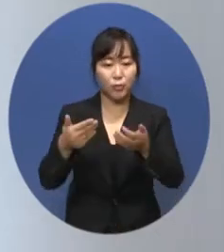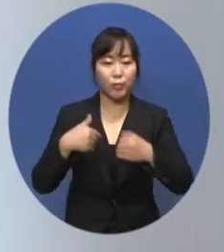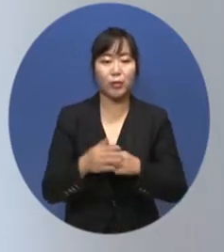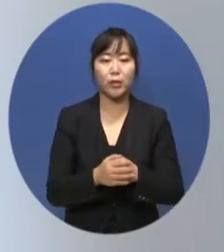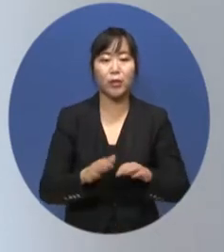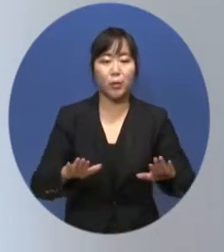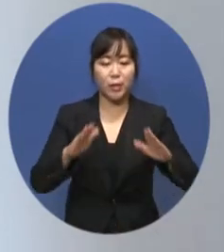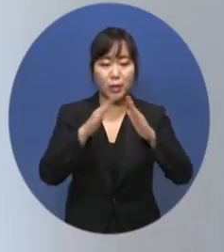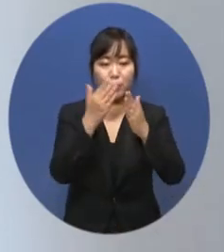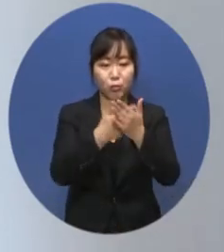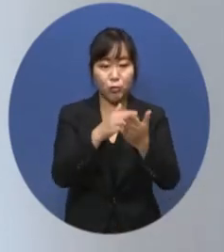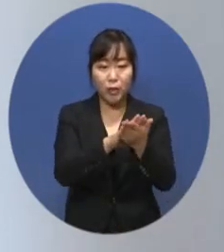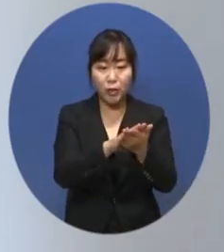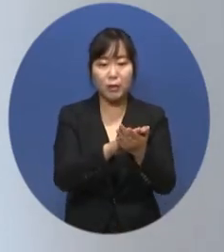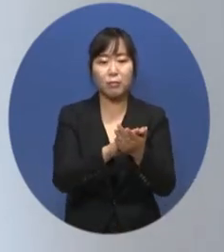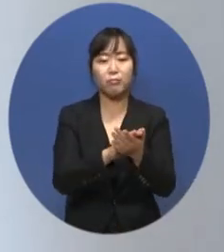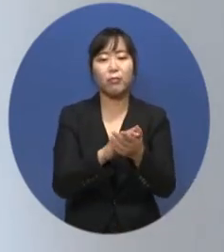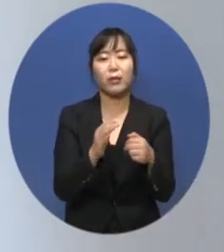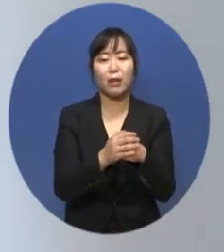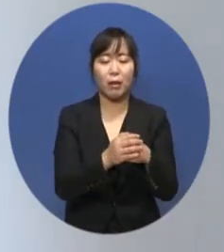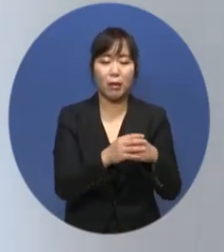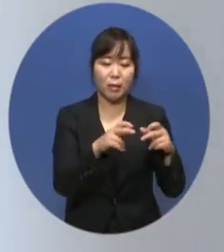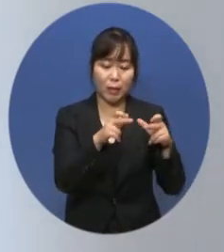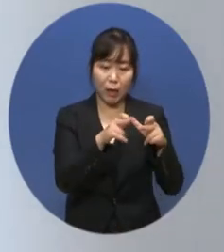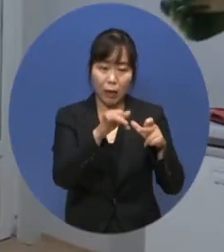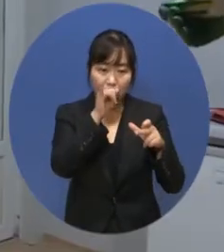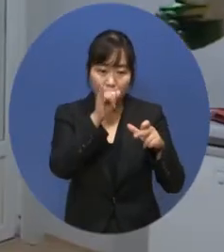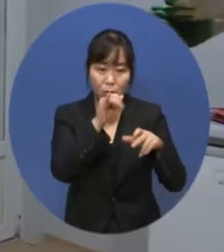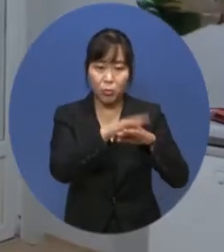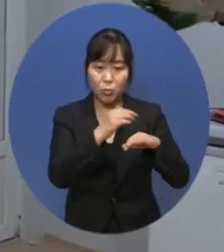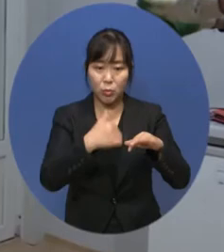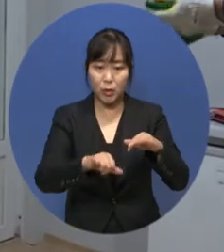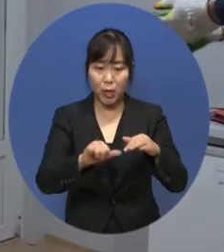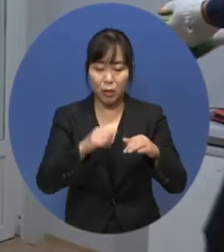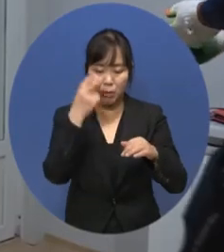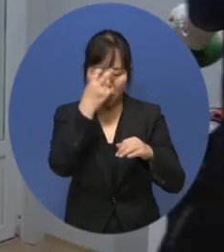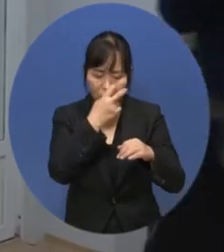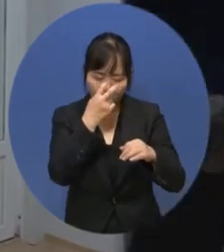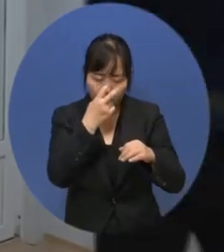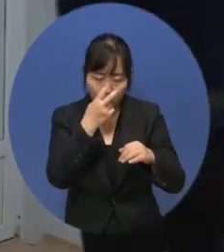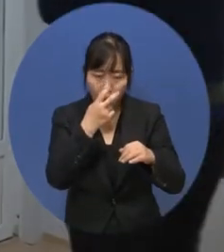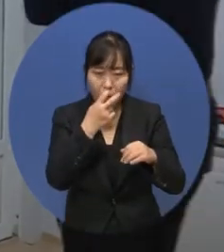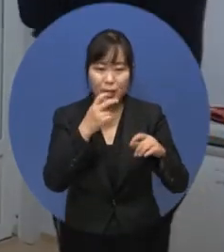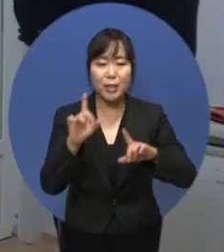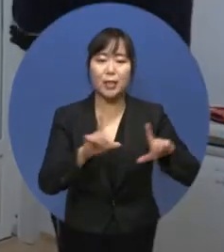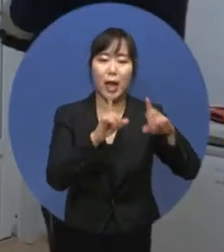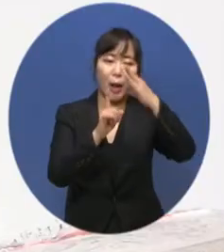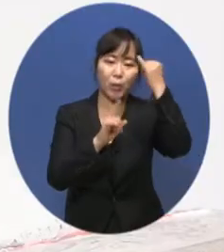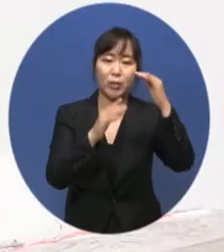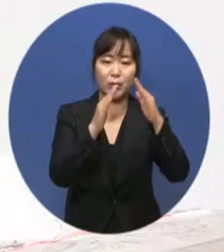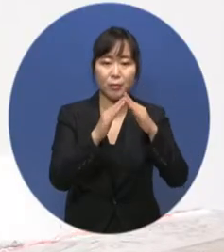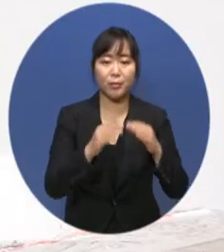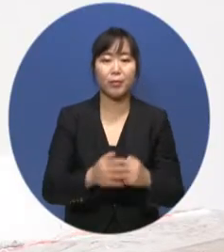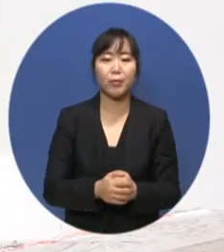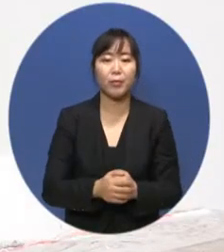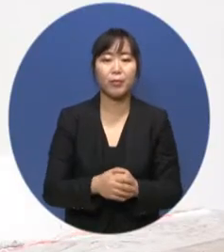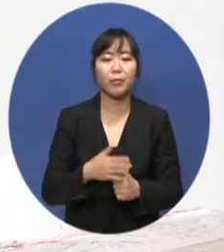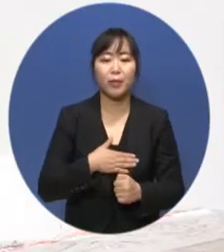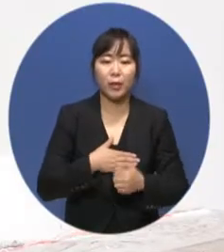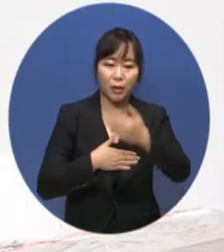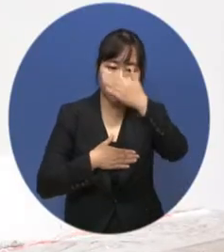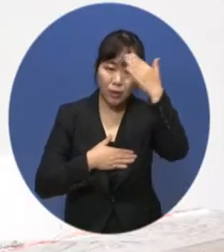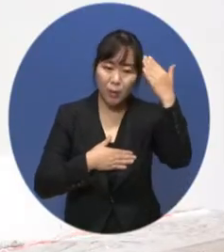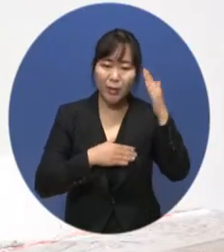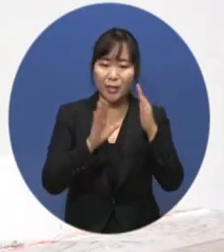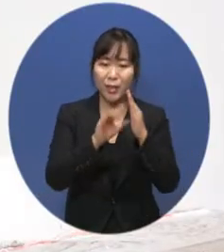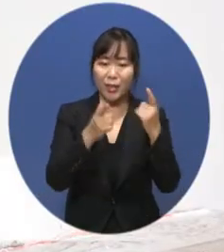이번 집수리 대상은 장애를 가진 손자를 돌보며 살아오신 할머니 댁입니다. 제가 이제 젊어서는 이런